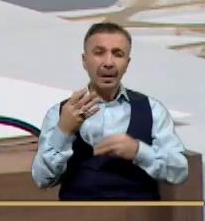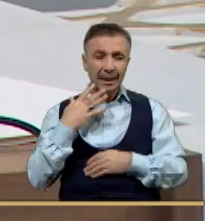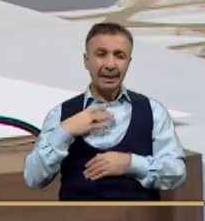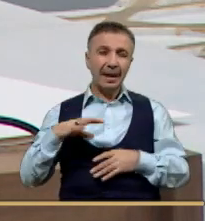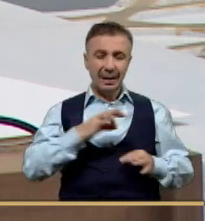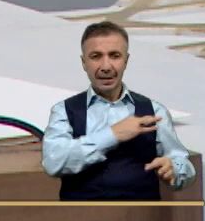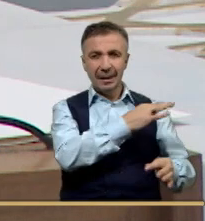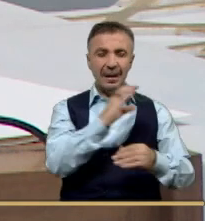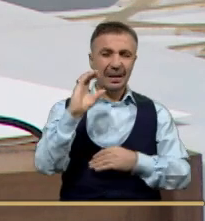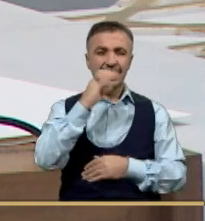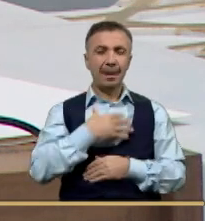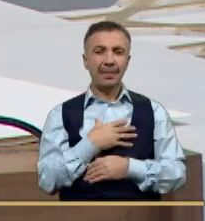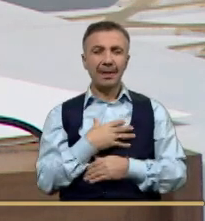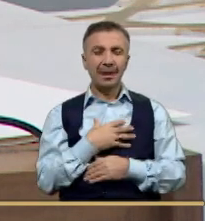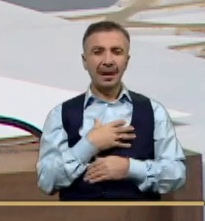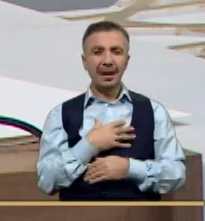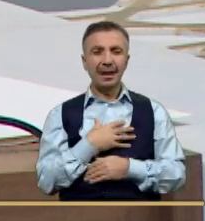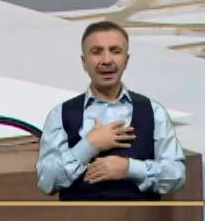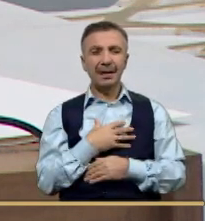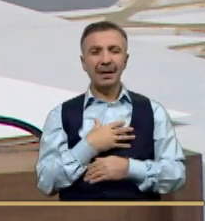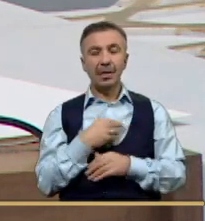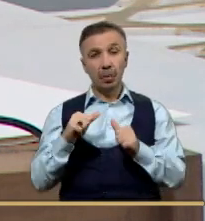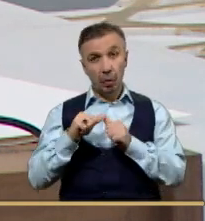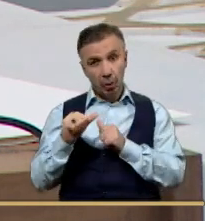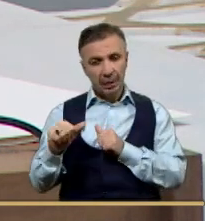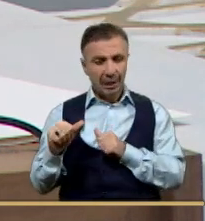insanları İslam dininden soğutmak istiyor.